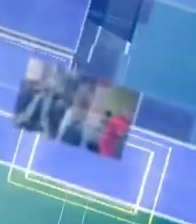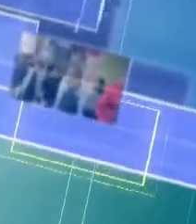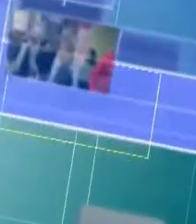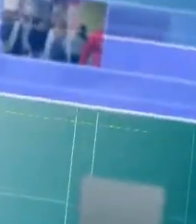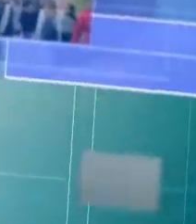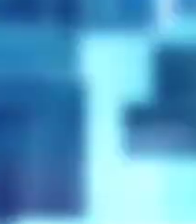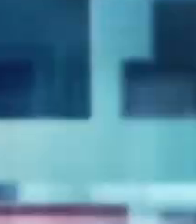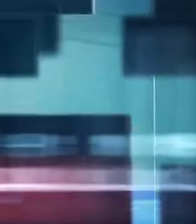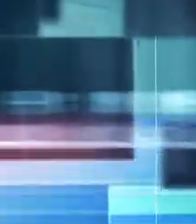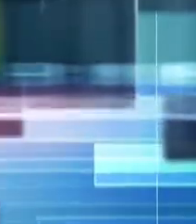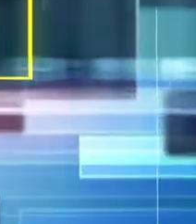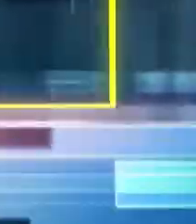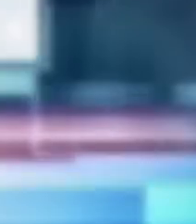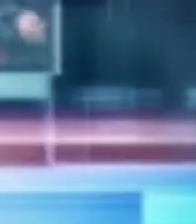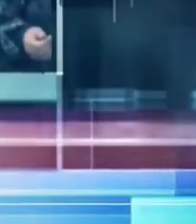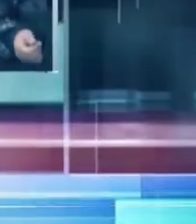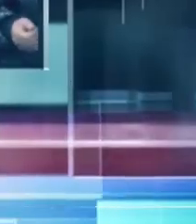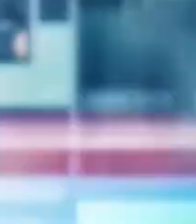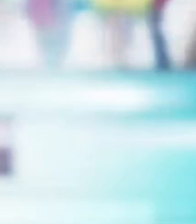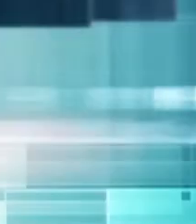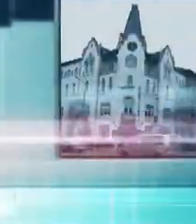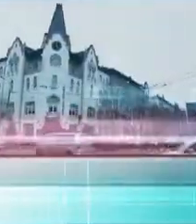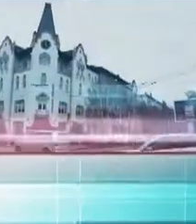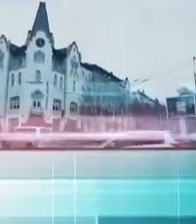МУЗЫКАЛЬНАЯ ЗАСТАВКА